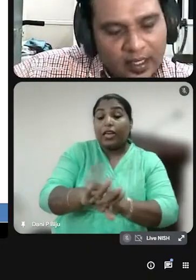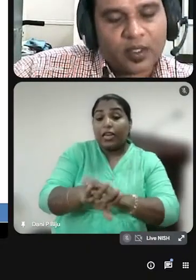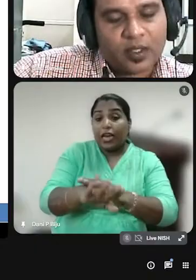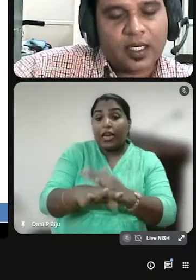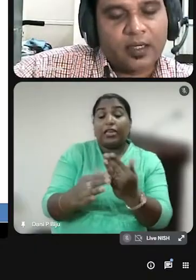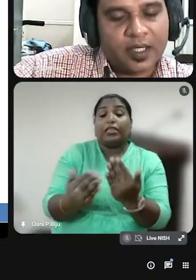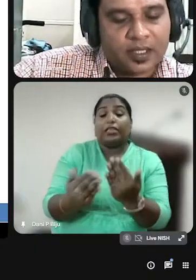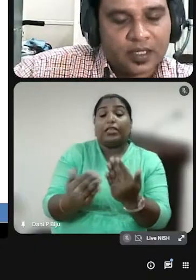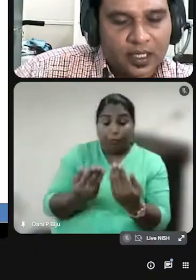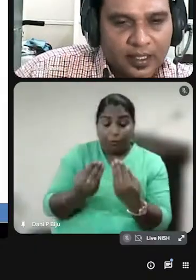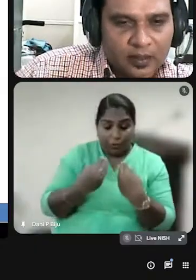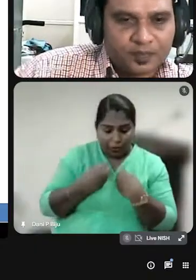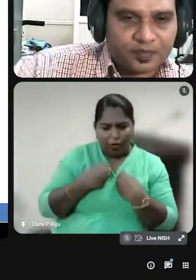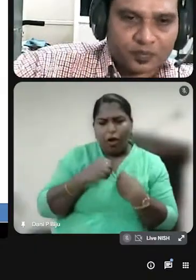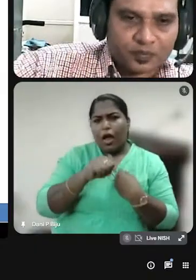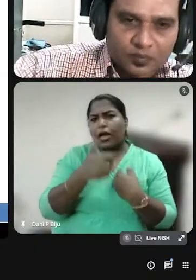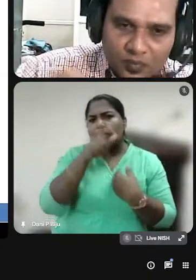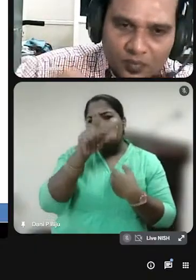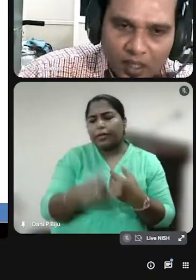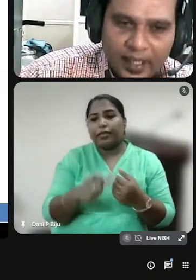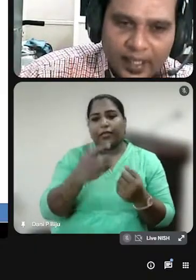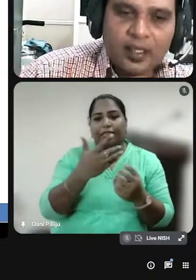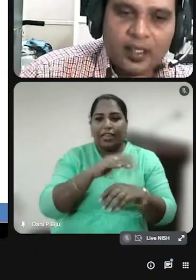അല്ലെങ്കിൽ മറ്റൊരാൾ കൈ പിടിച്ചിട്ടാണെങ്കിലും